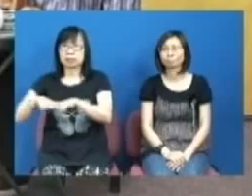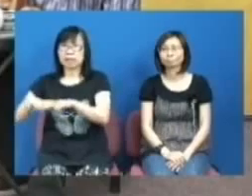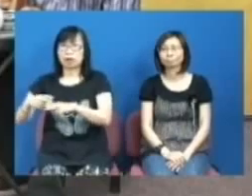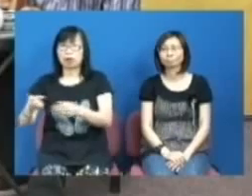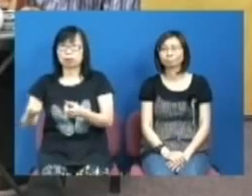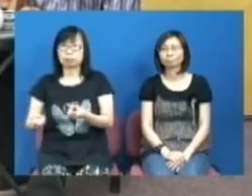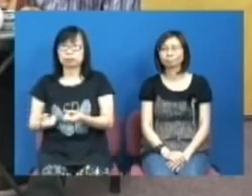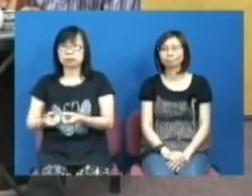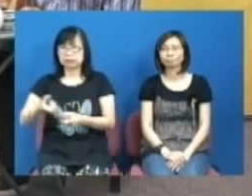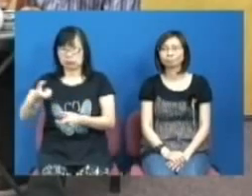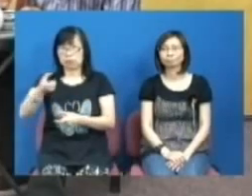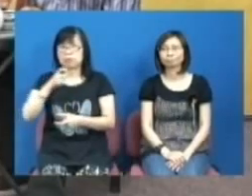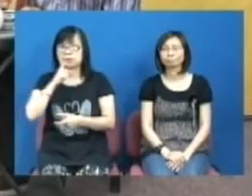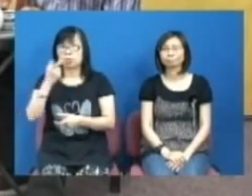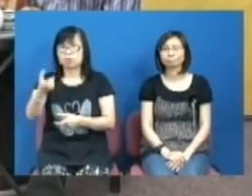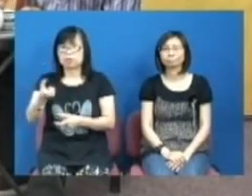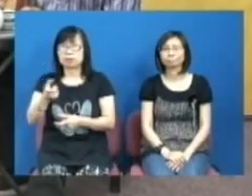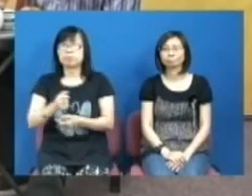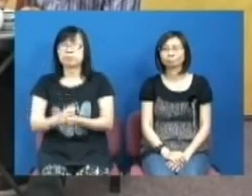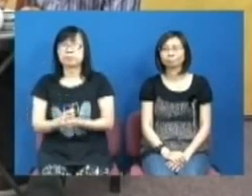個